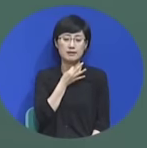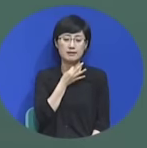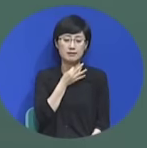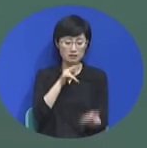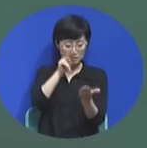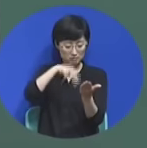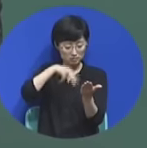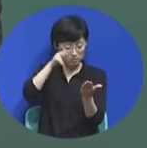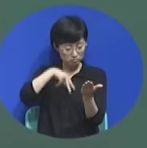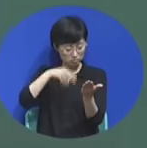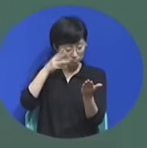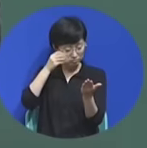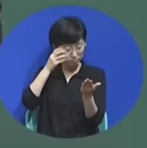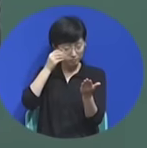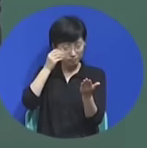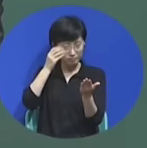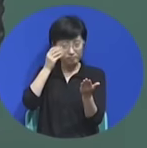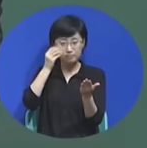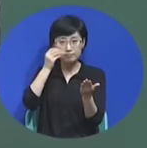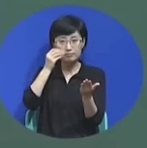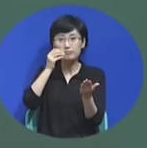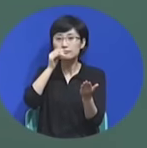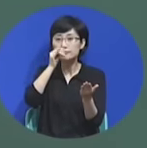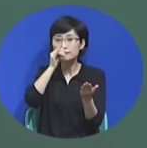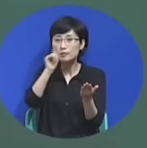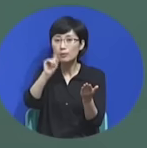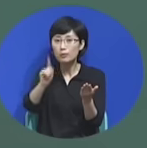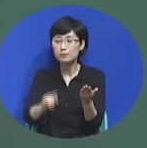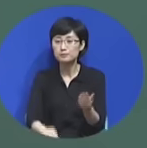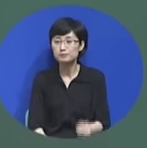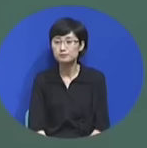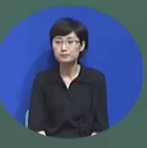가만히 읽어보니까 이상한 내용 발견 못했었습니까?